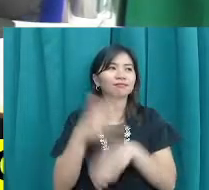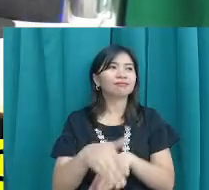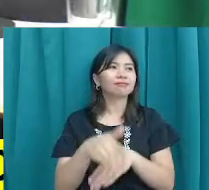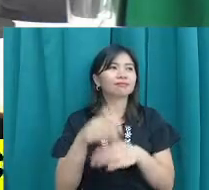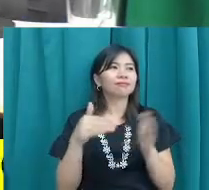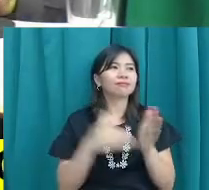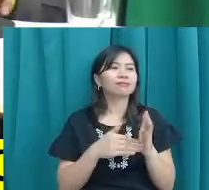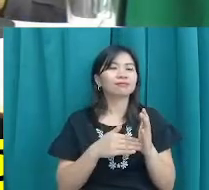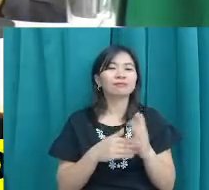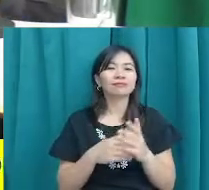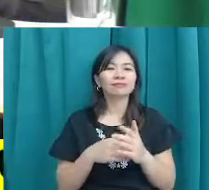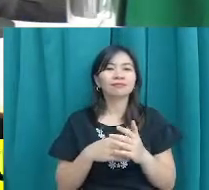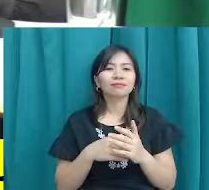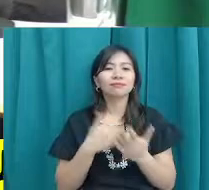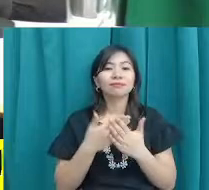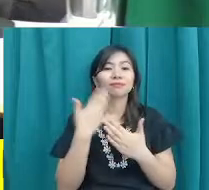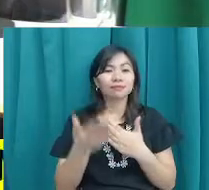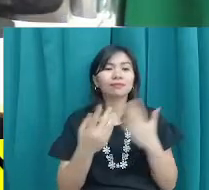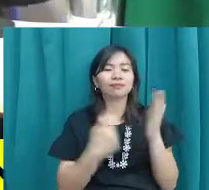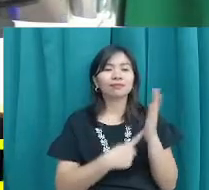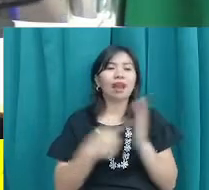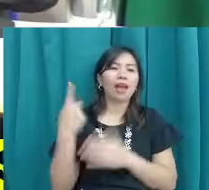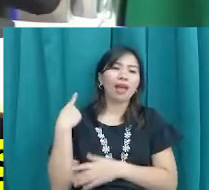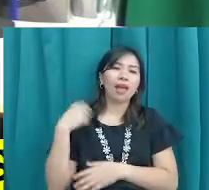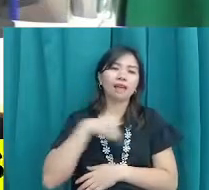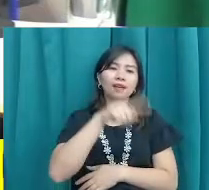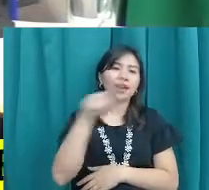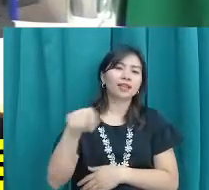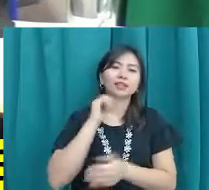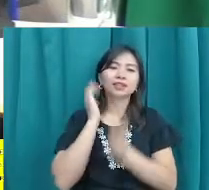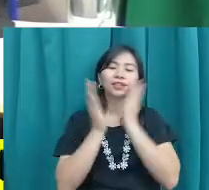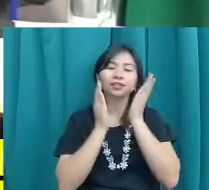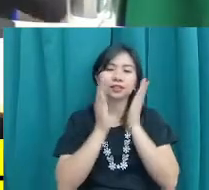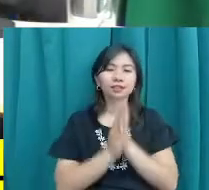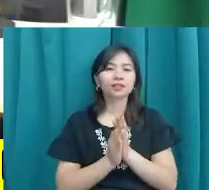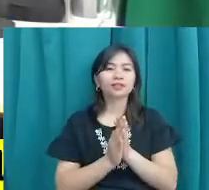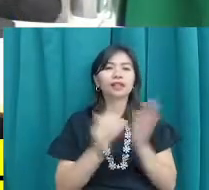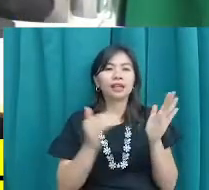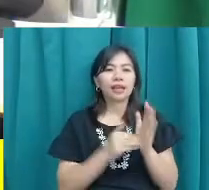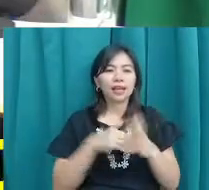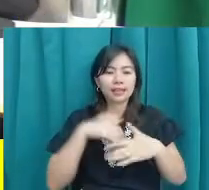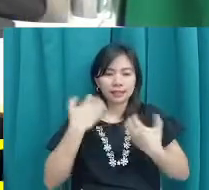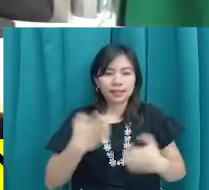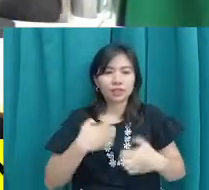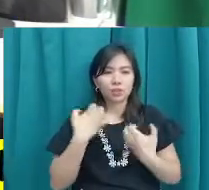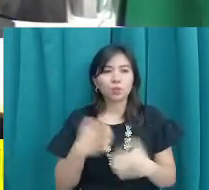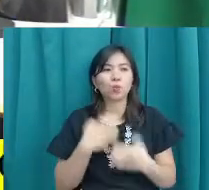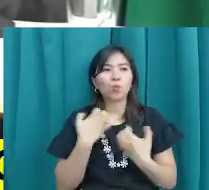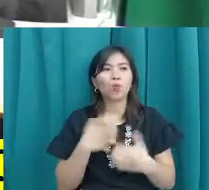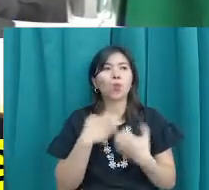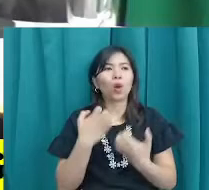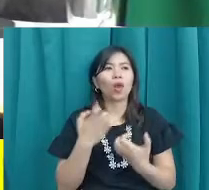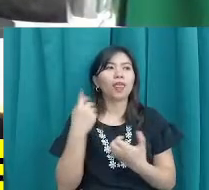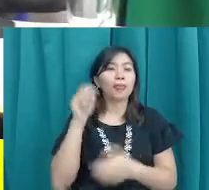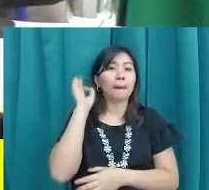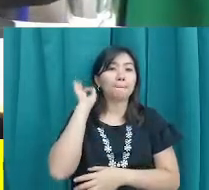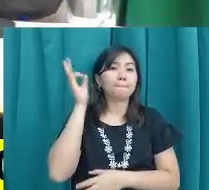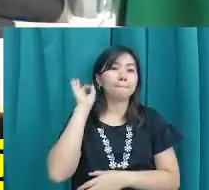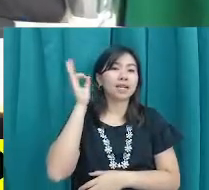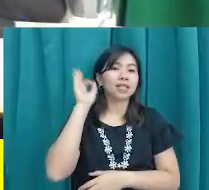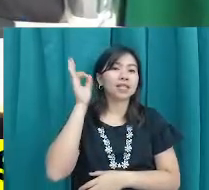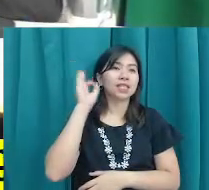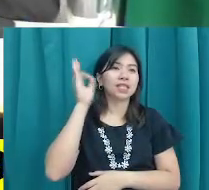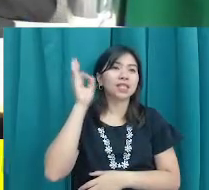Alright, so mga kapatid, again, after this, ay meron po tayong pananambahan. Again, enjoy the preaching time